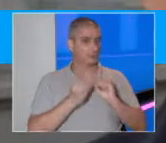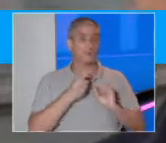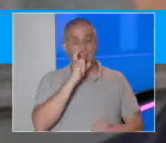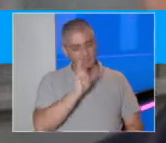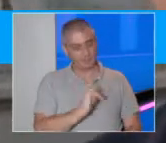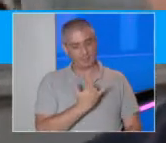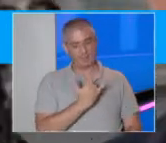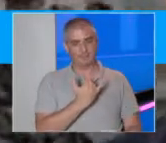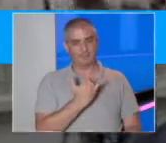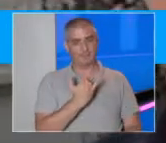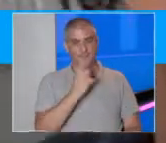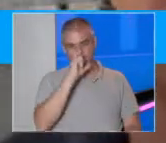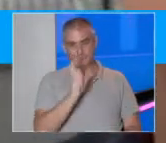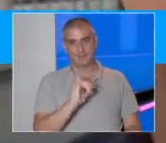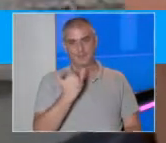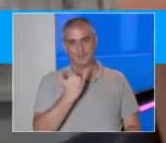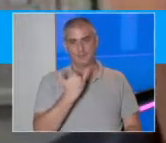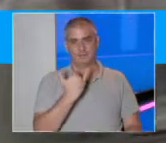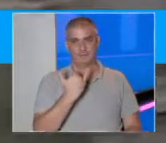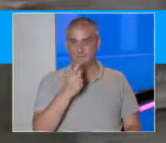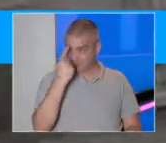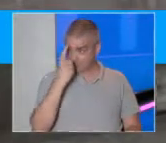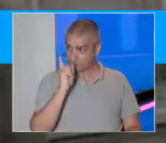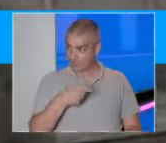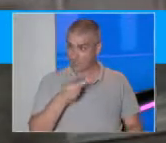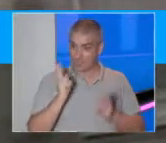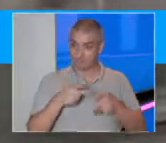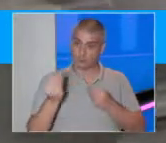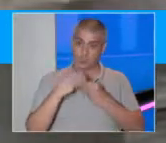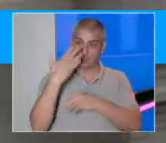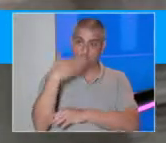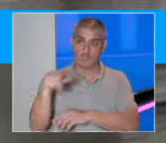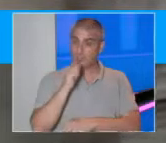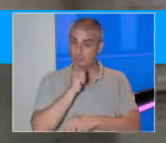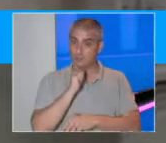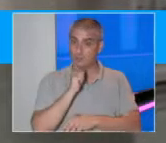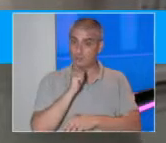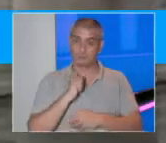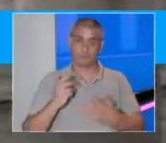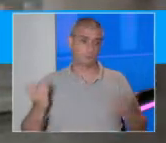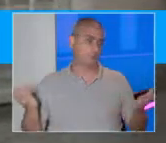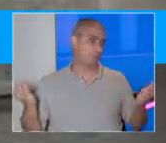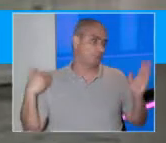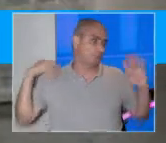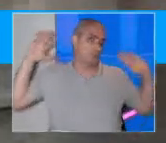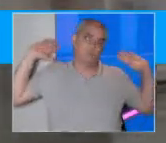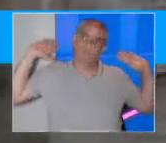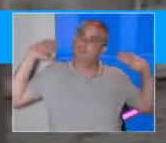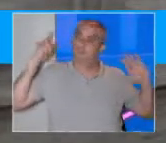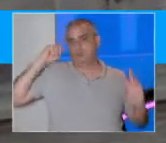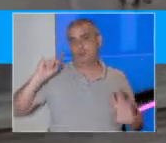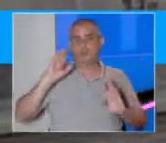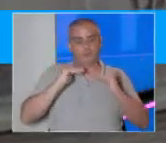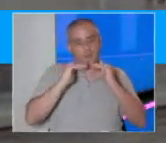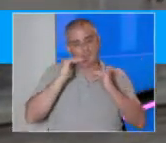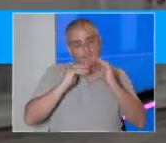איטליה, אבל איטליה, איטליה כן, איטליה כן. ואתה חושב שצריך לאפשר את זה לעוד מדינות ירוקות? אני לא יודע, יש